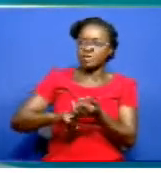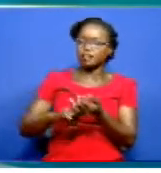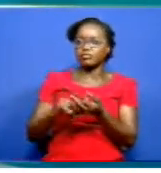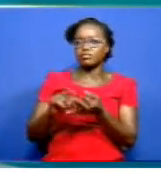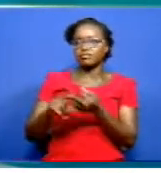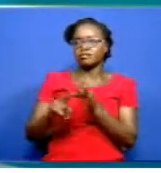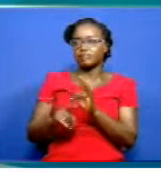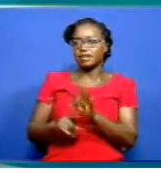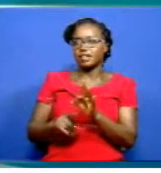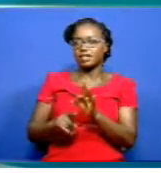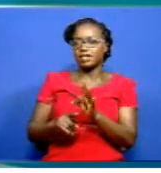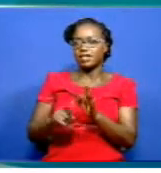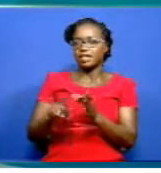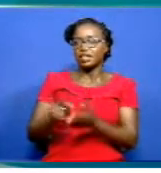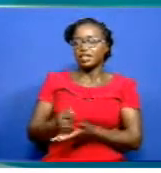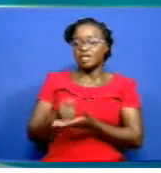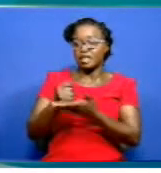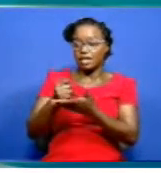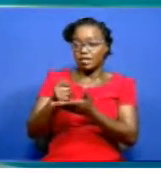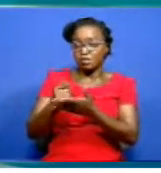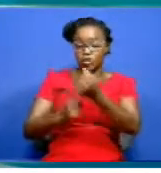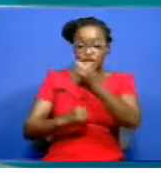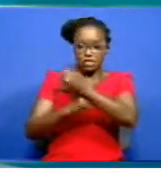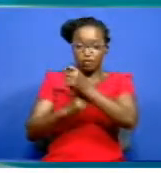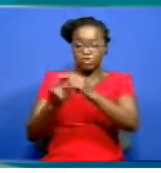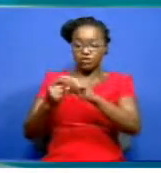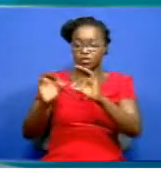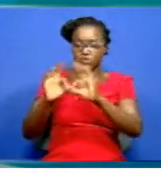ya usaidizi anaopata kwa familia,